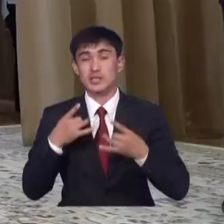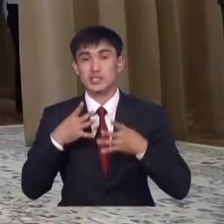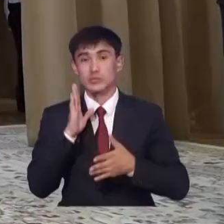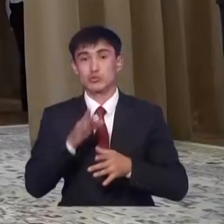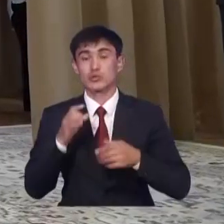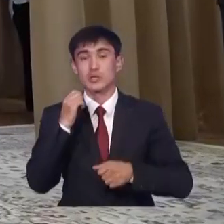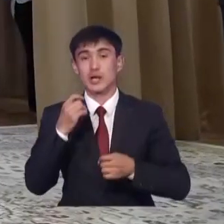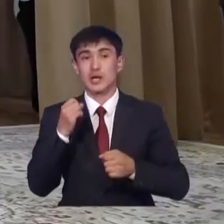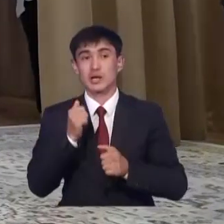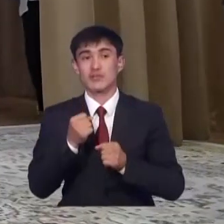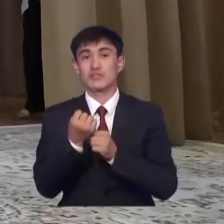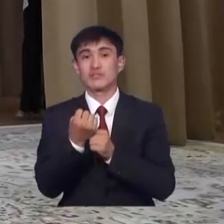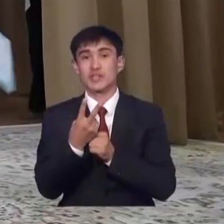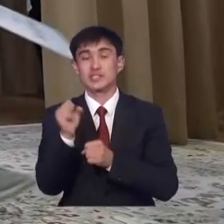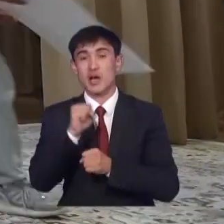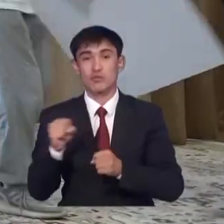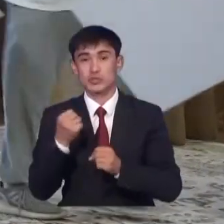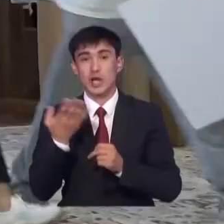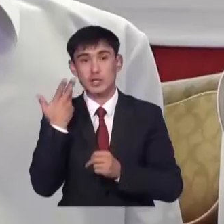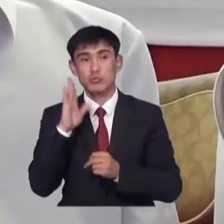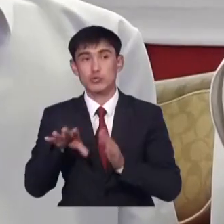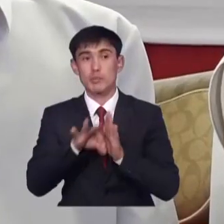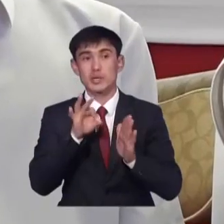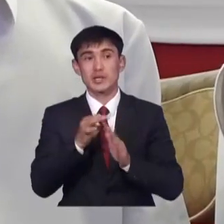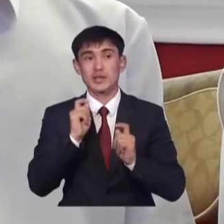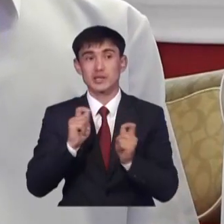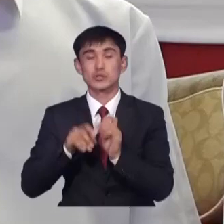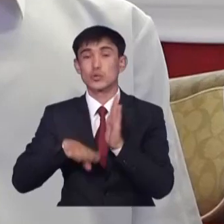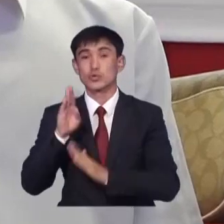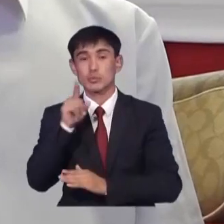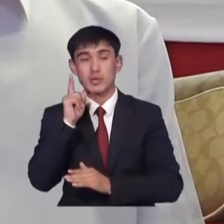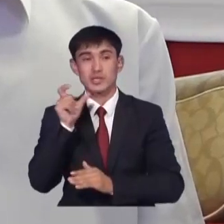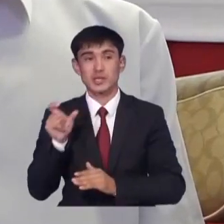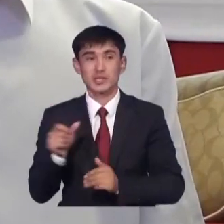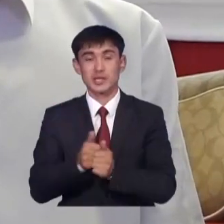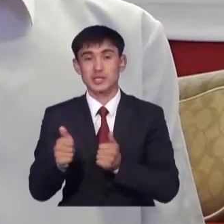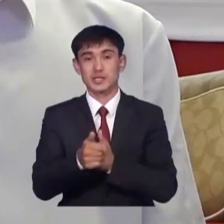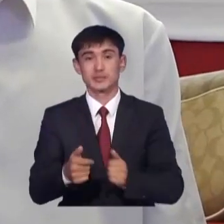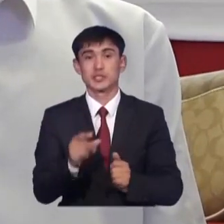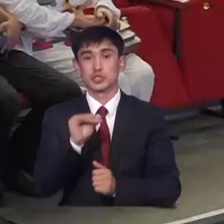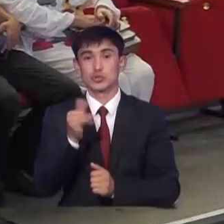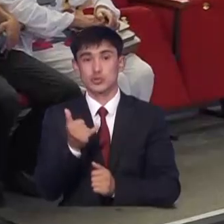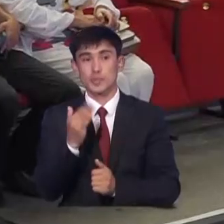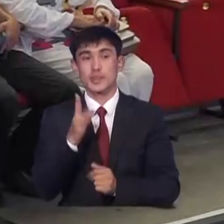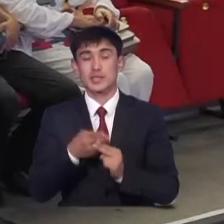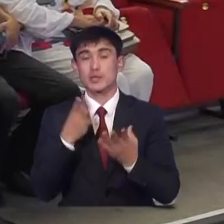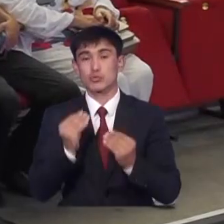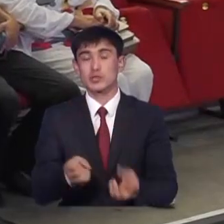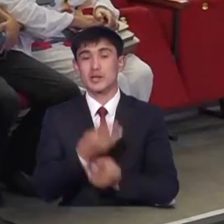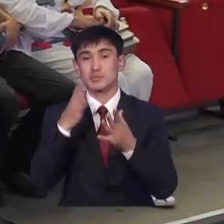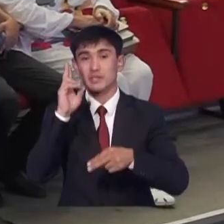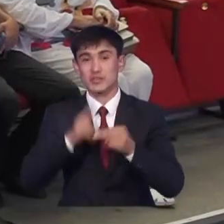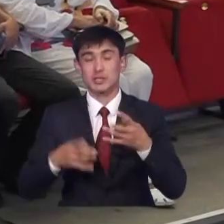станет праздничный день, 12 августа, когда будут определены и награждены лучшие молодые лидеры семиречья. Этот день станет ярким